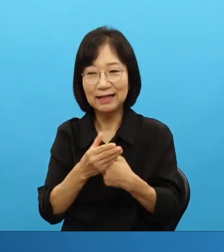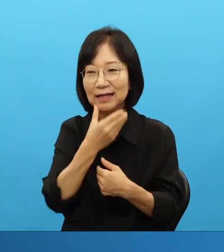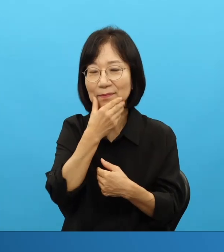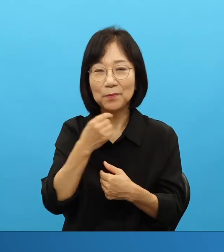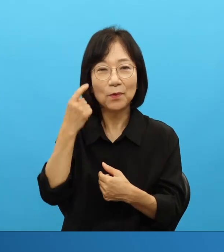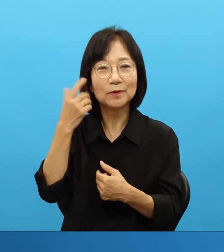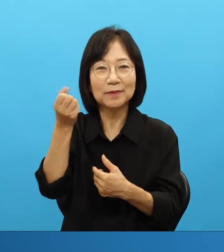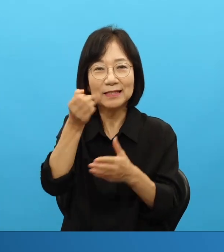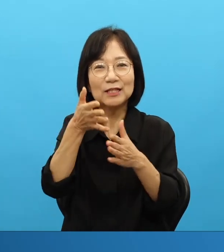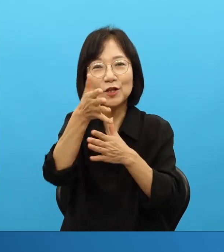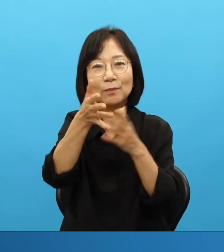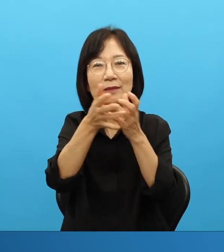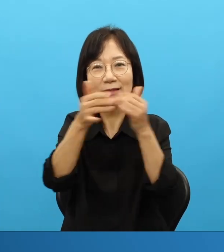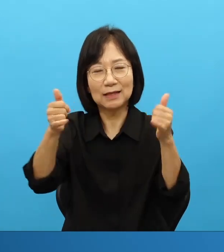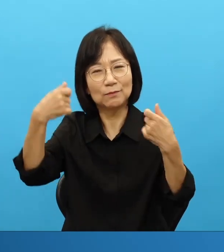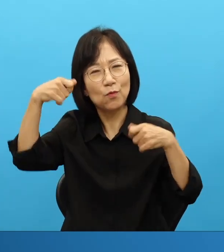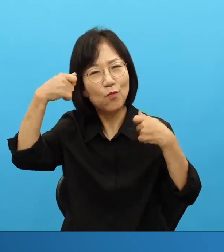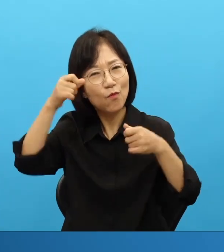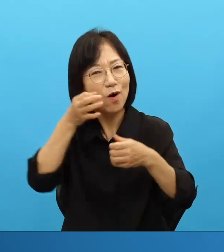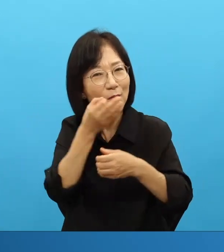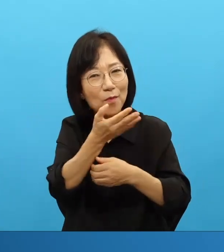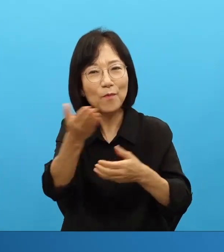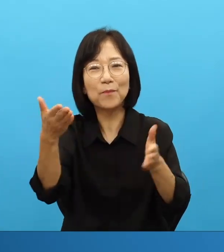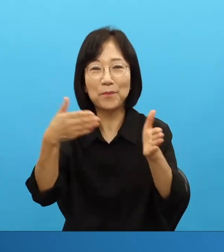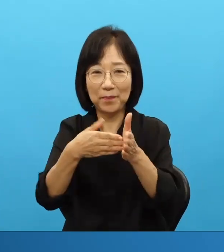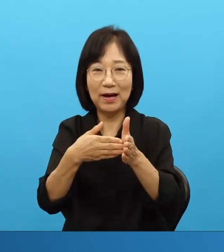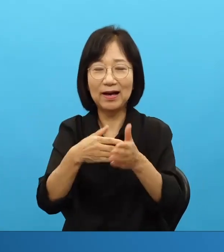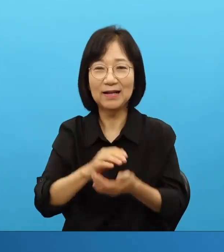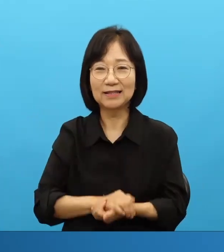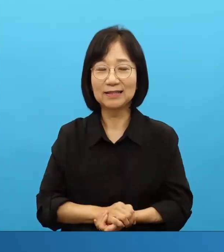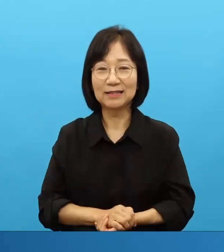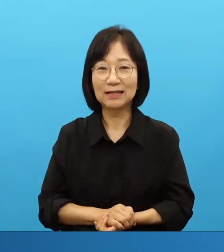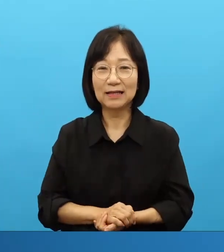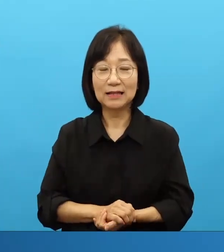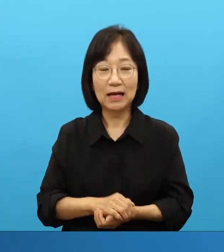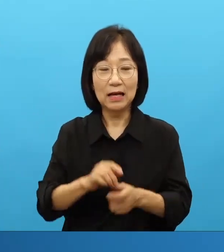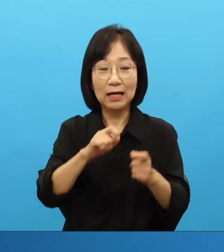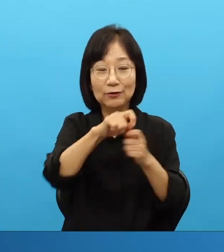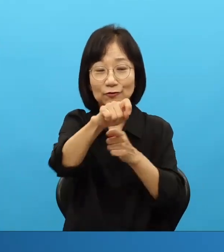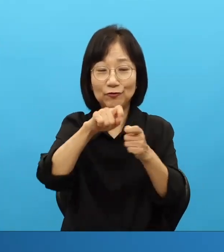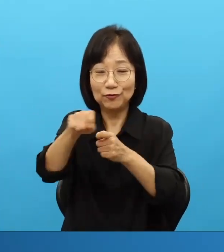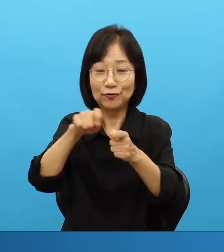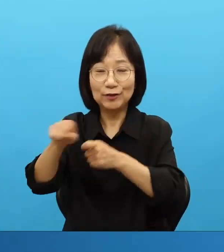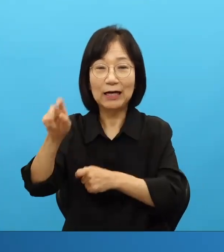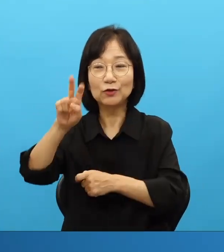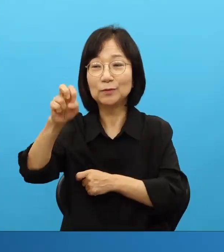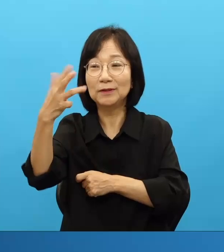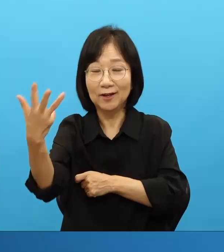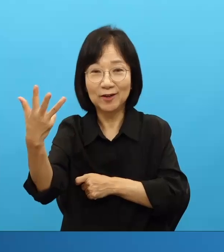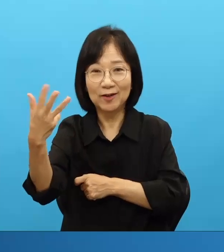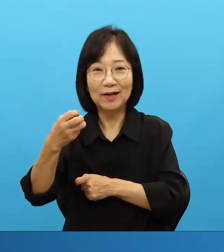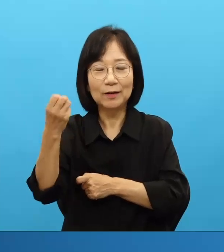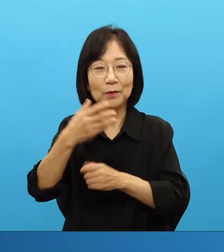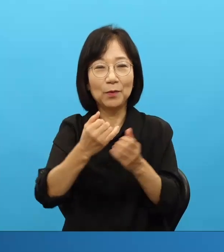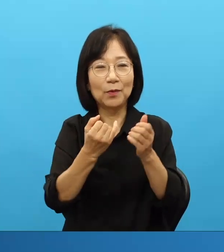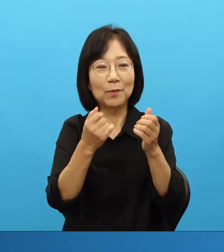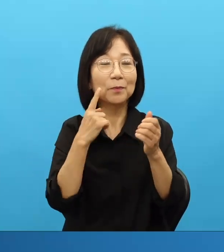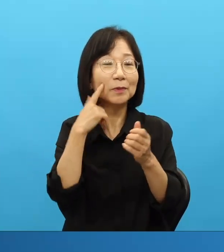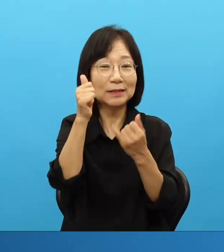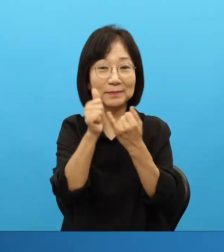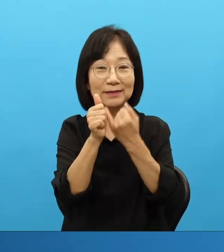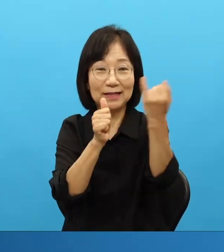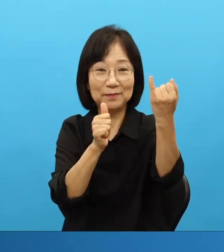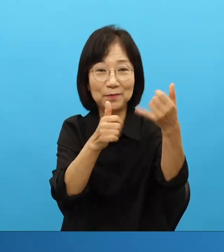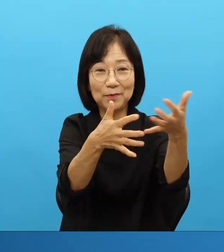전문인들의 공연이 펼쳐졌으며 28개 주의 목회자와 세계 사모회, 중직자 연합,